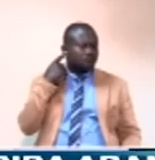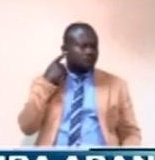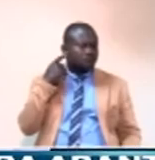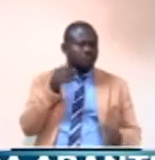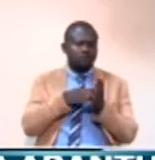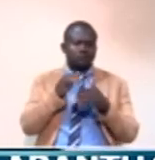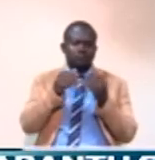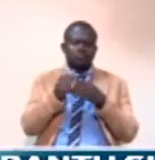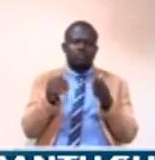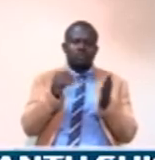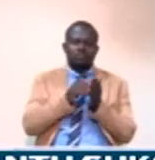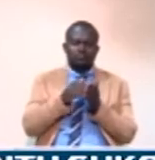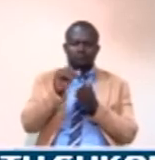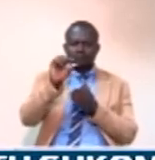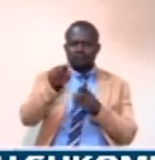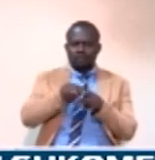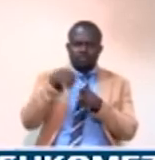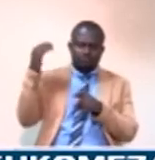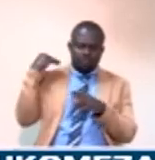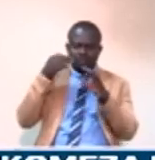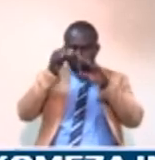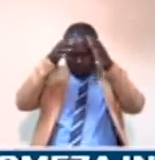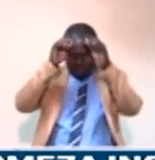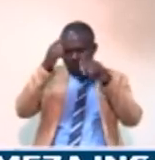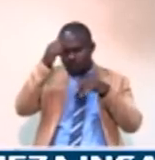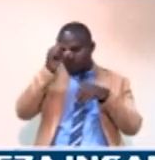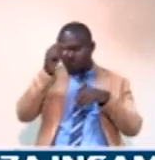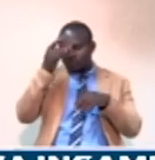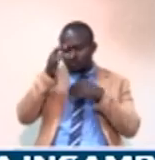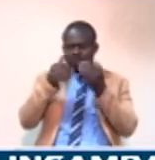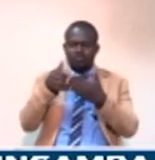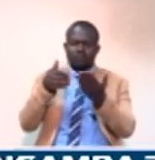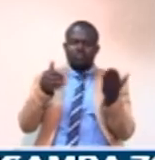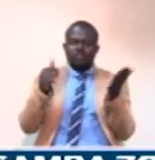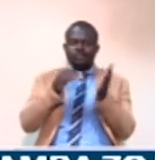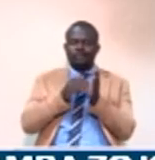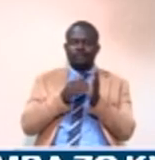Nongeye kandi gusubiramo gato nk'uko nari nabigarutseho, Perezida wa Repubulika Paul Kagame